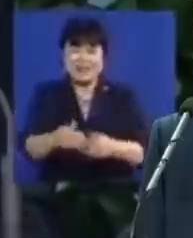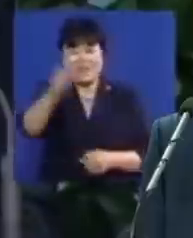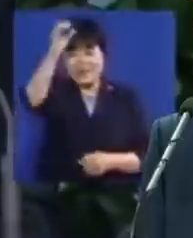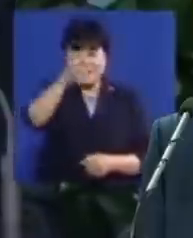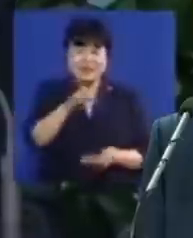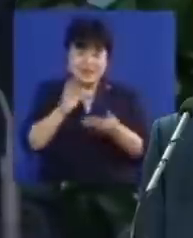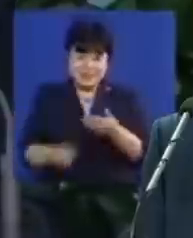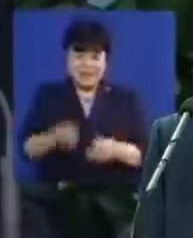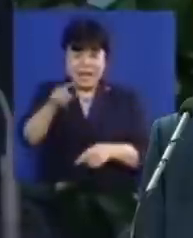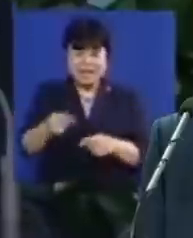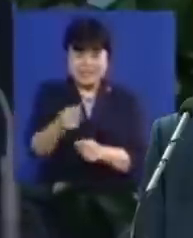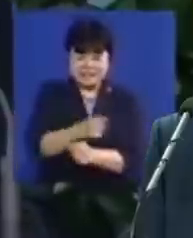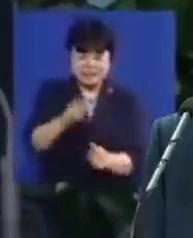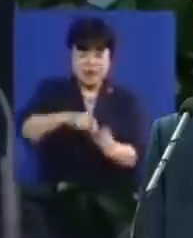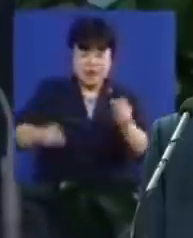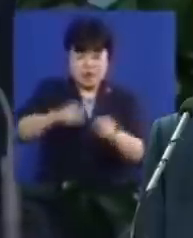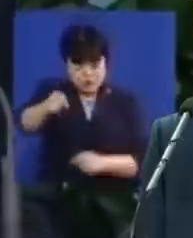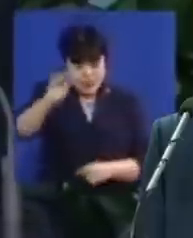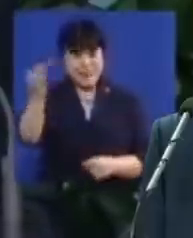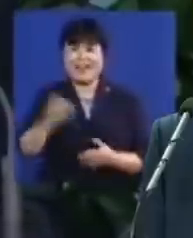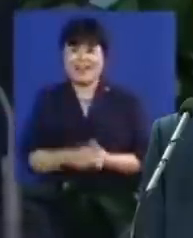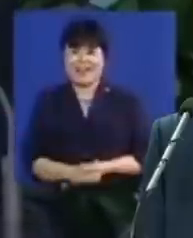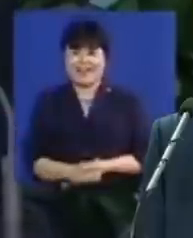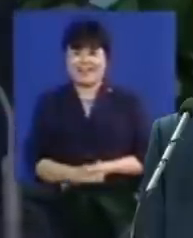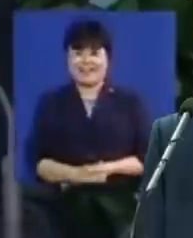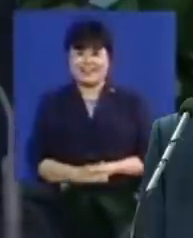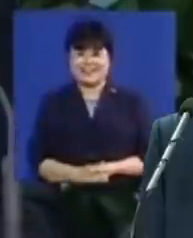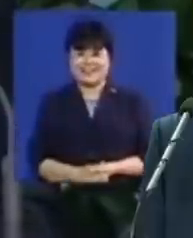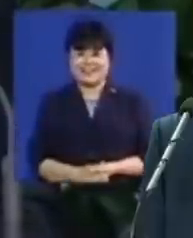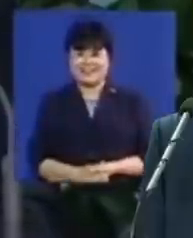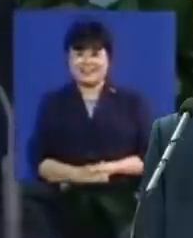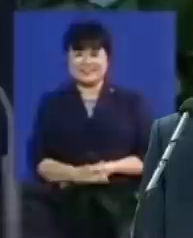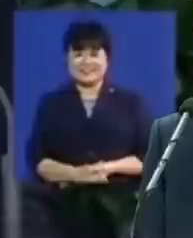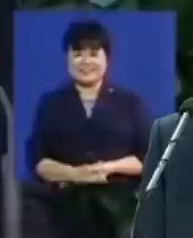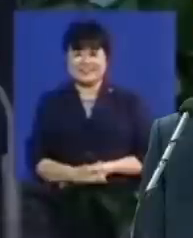십자가 밑에 나가 내 짐을 풀어야지.